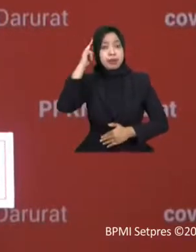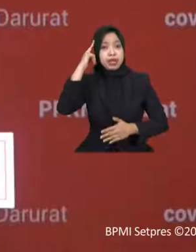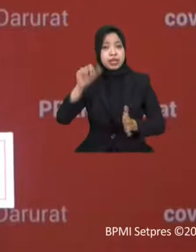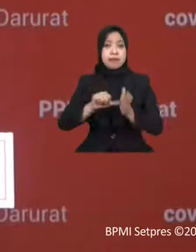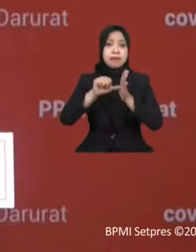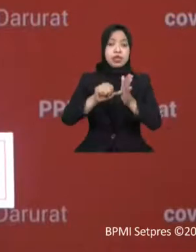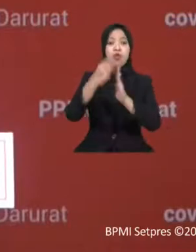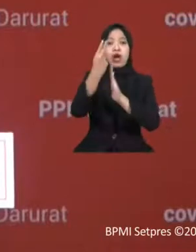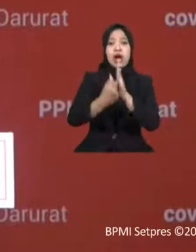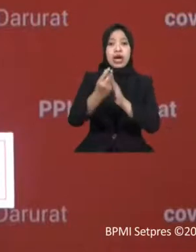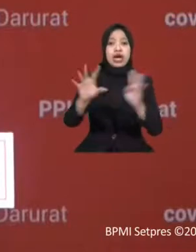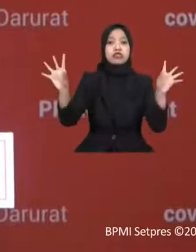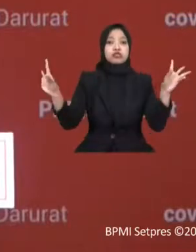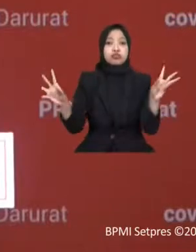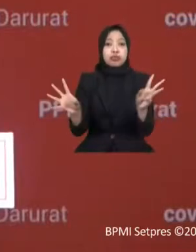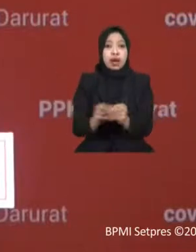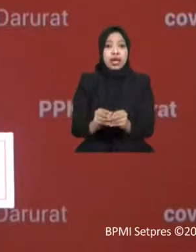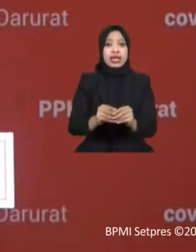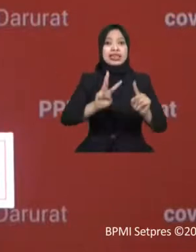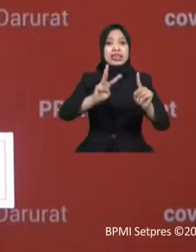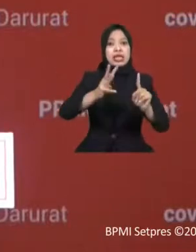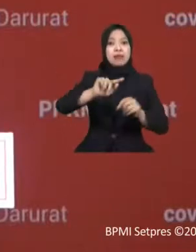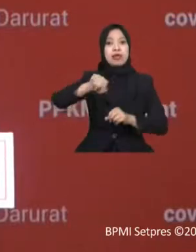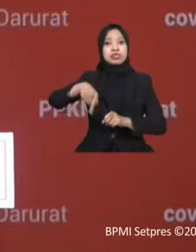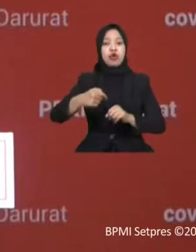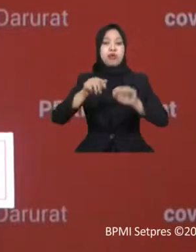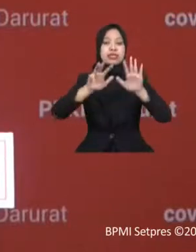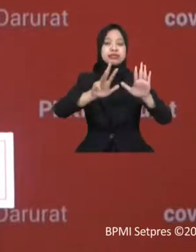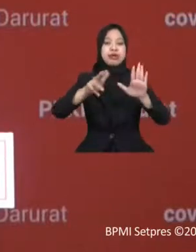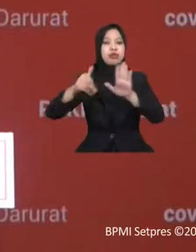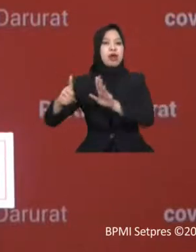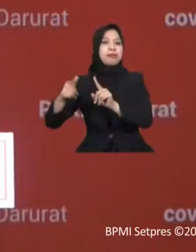anggaran sebesar 13,9